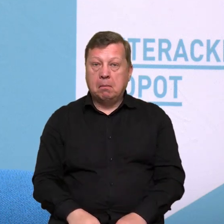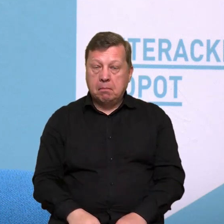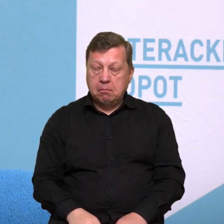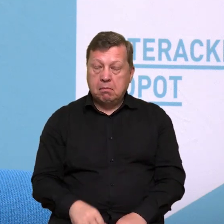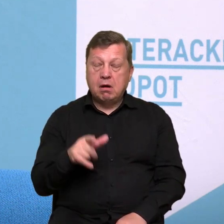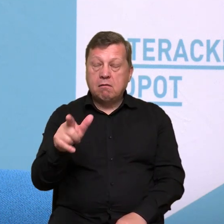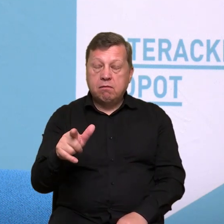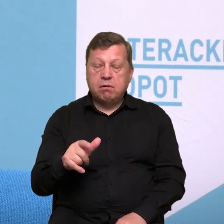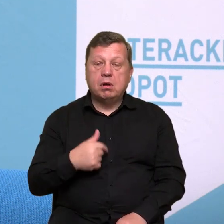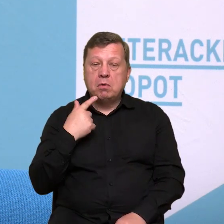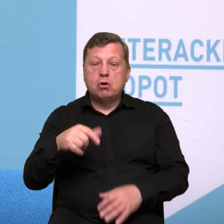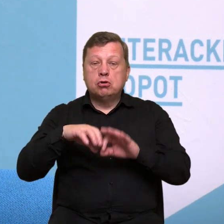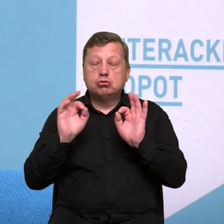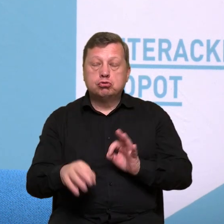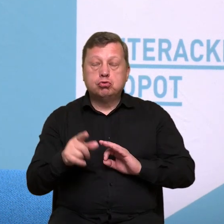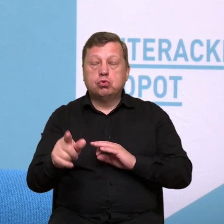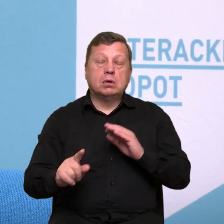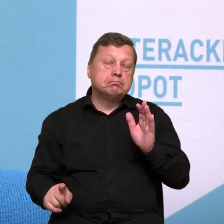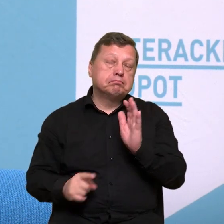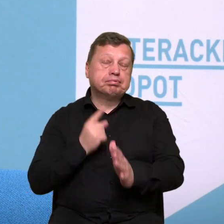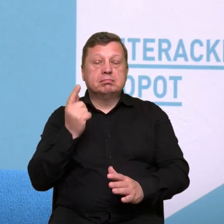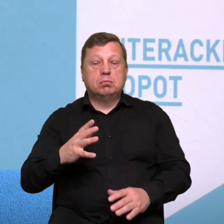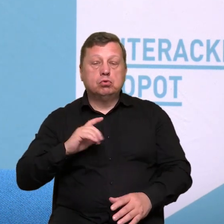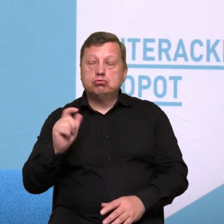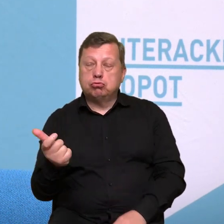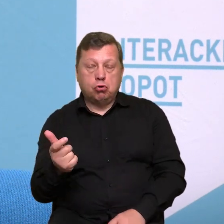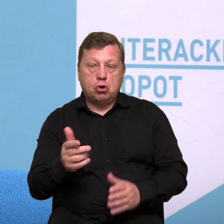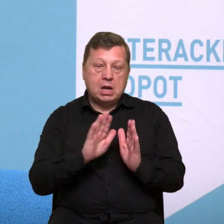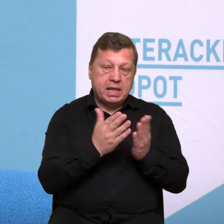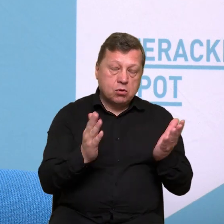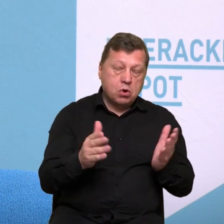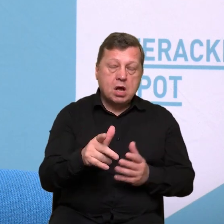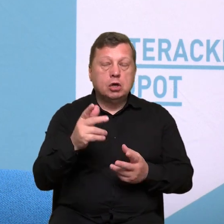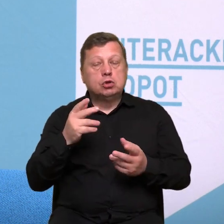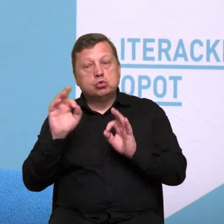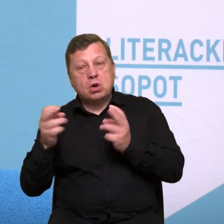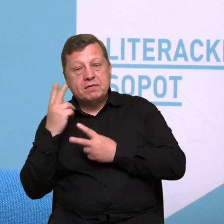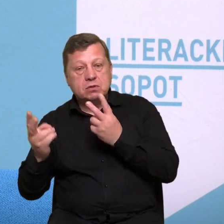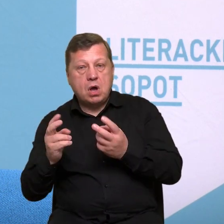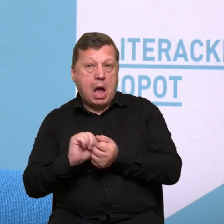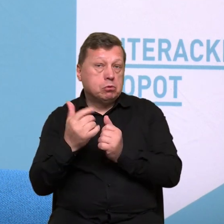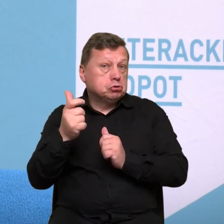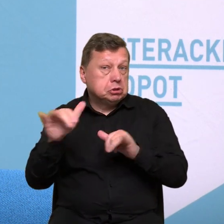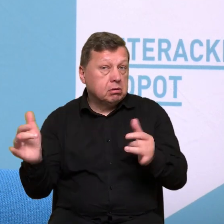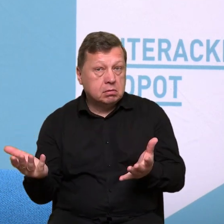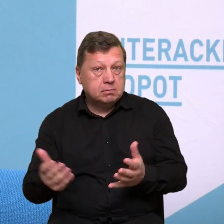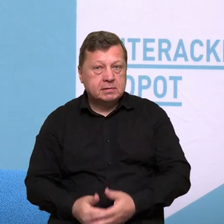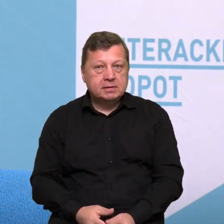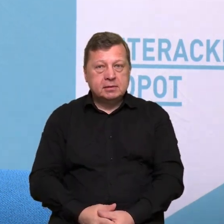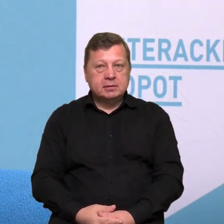zaczęła twoja przygoda ze sztuką? Co było pierwsze? Literatura, sztuki wizualne, może w ogóle coś innego?